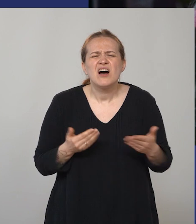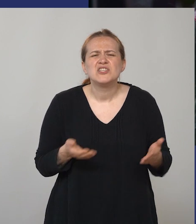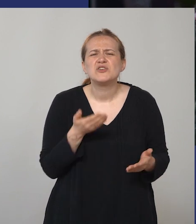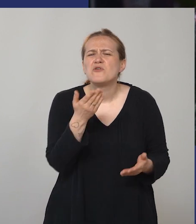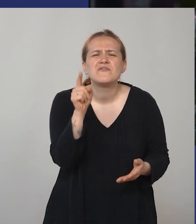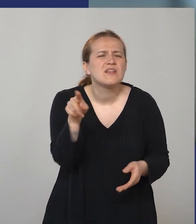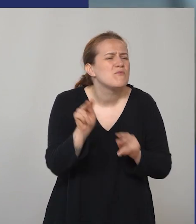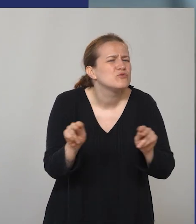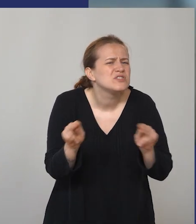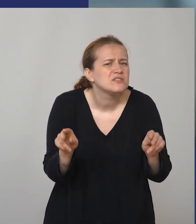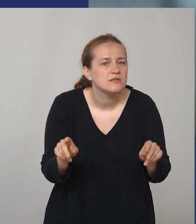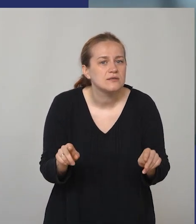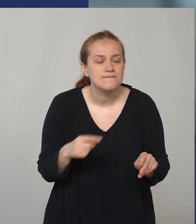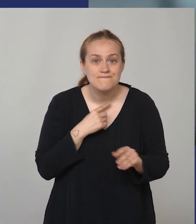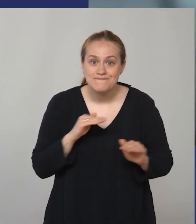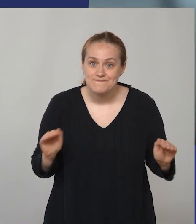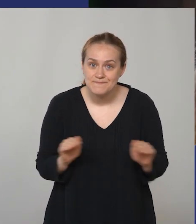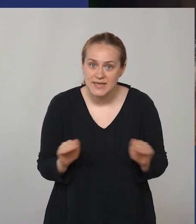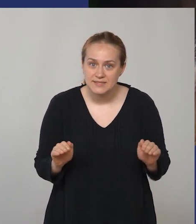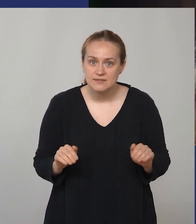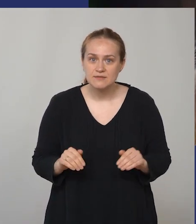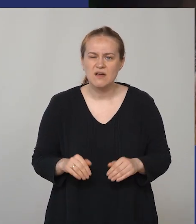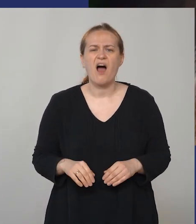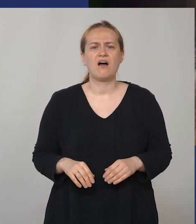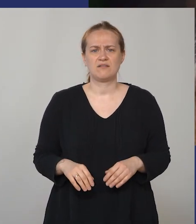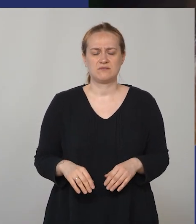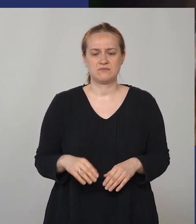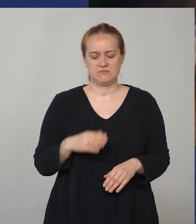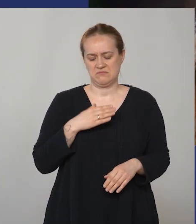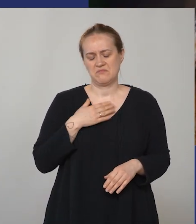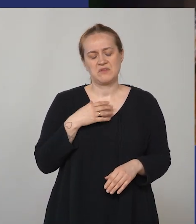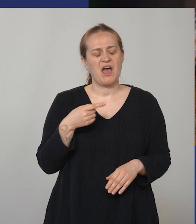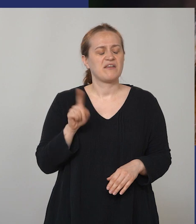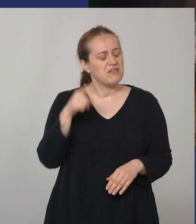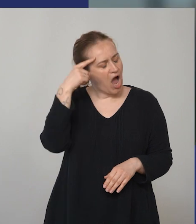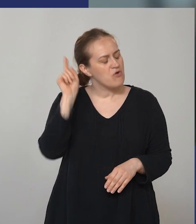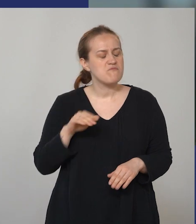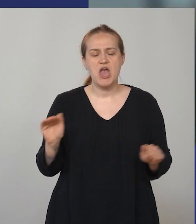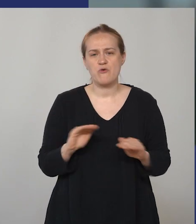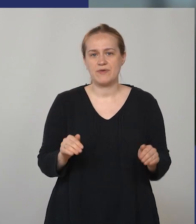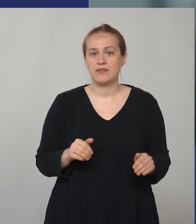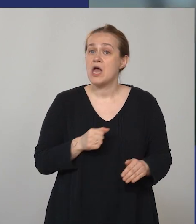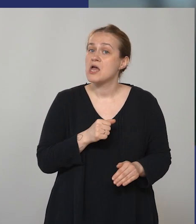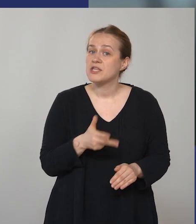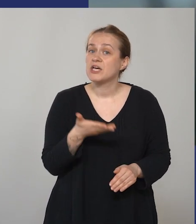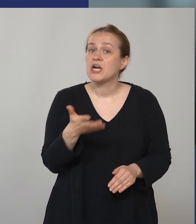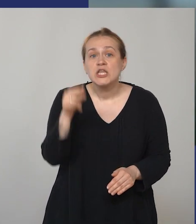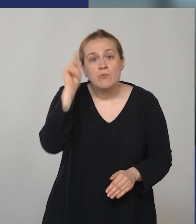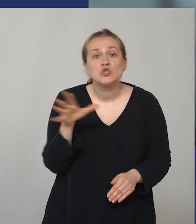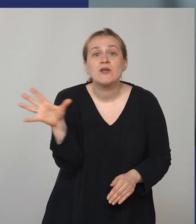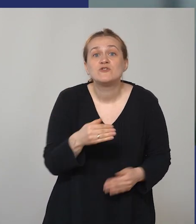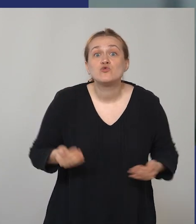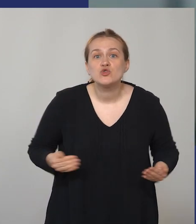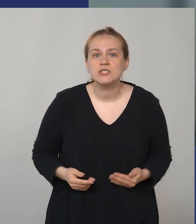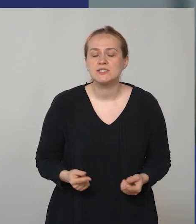своем вокале? Петь. А, я и так умею петь. Некоторые этому учатся всю